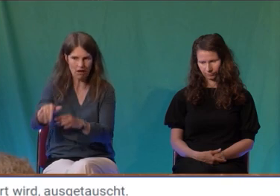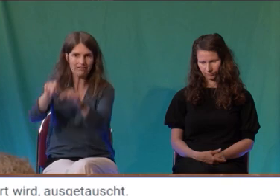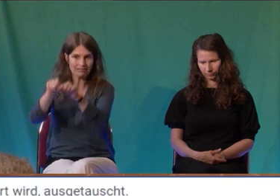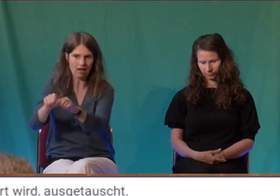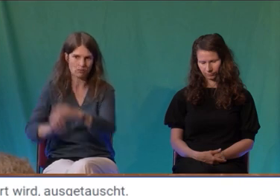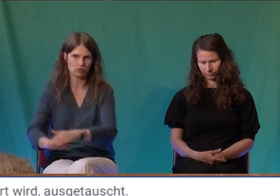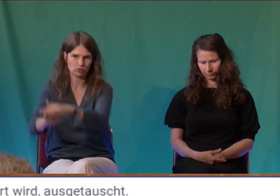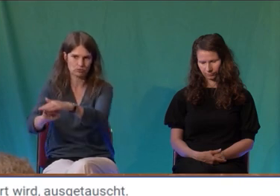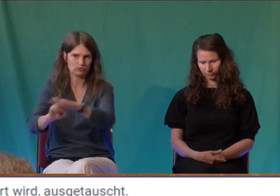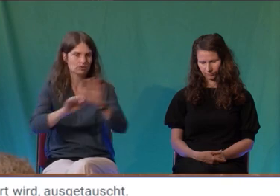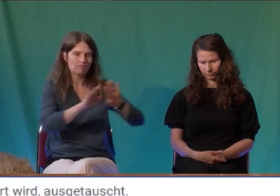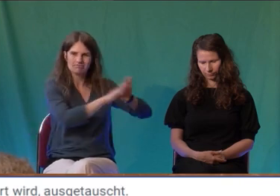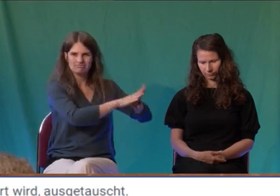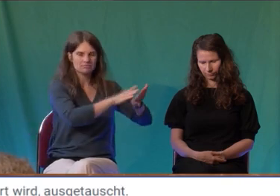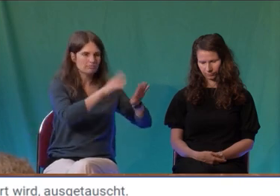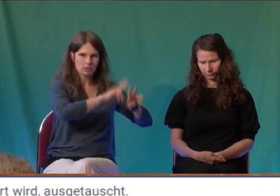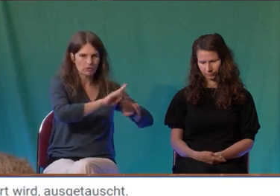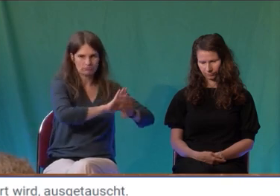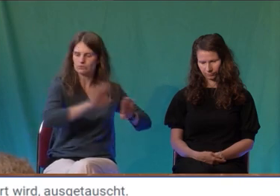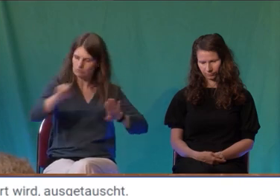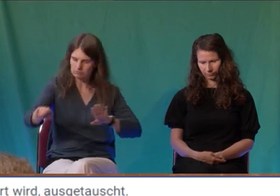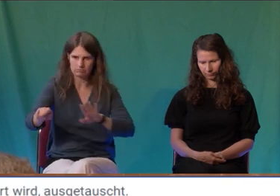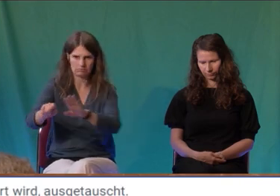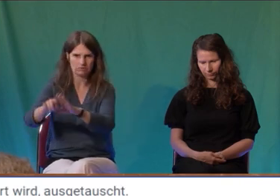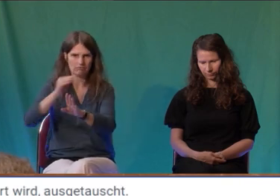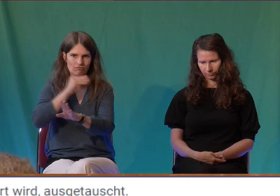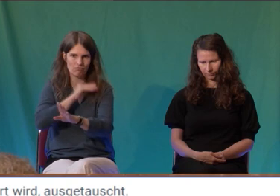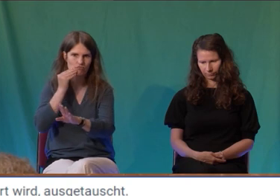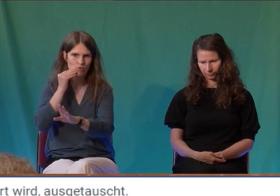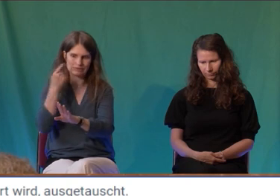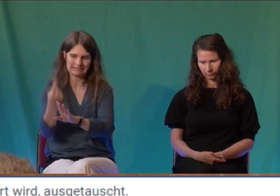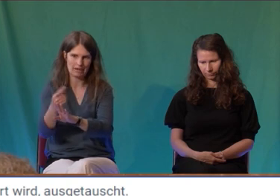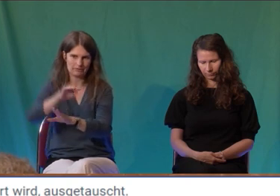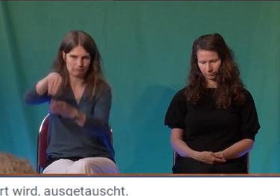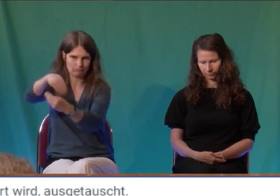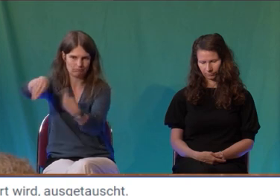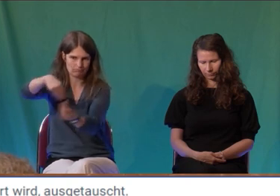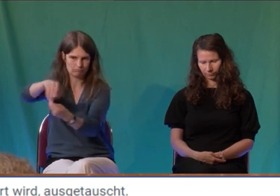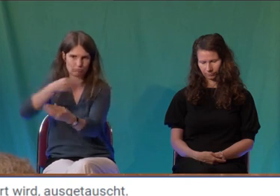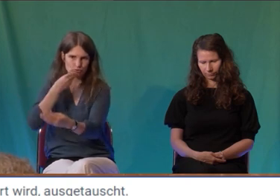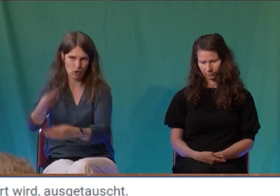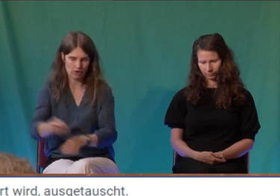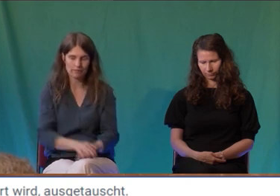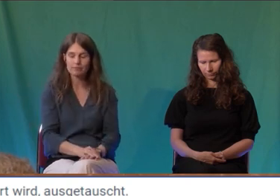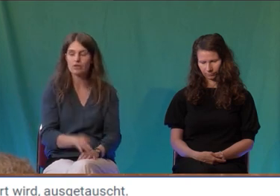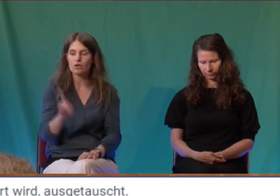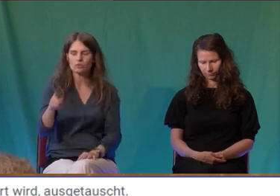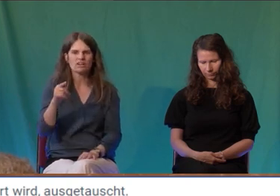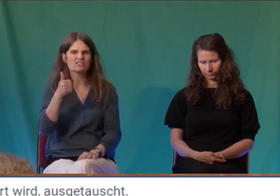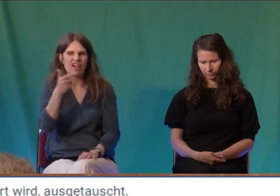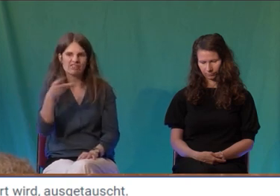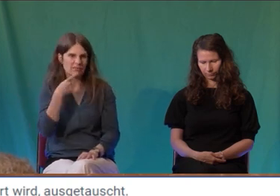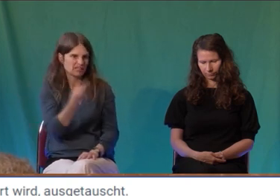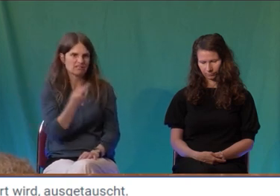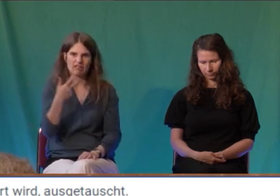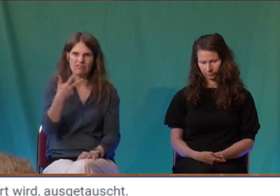Hilfe aus der Jugendhilfe bekommen und aus der Eingliederungshilfe das dann schnell drei vier fünf Unterstützungspersonen in einer Familie